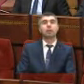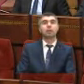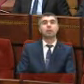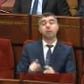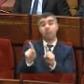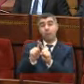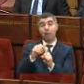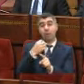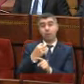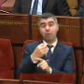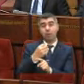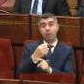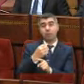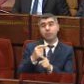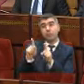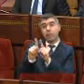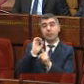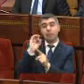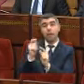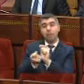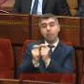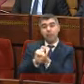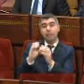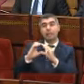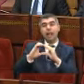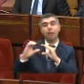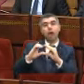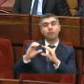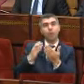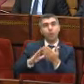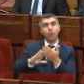يكون لكم السبق بهذا التعديل التواصل إعلاميا مع.